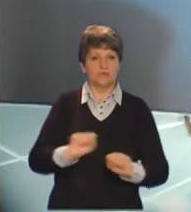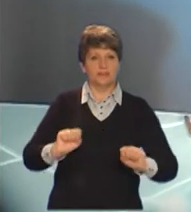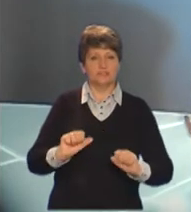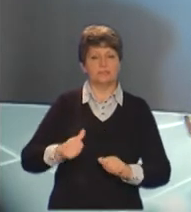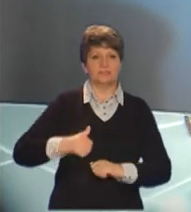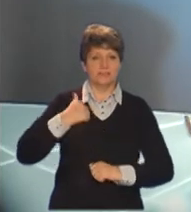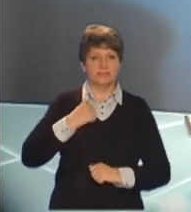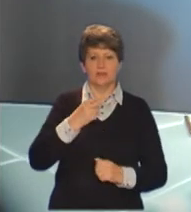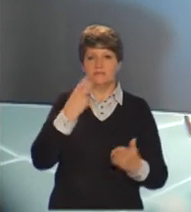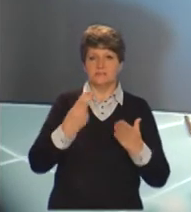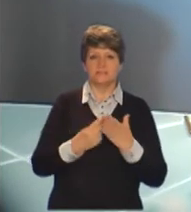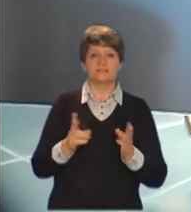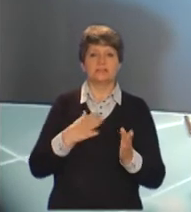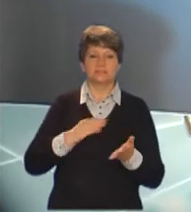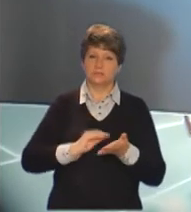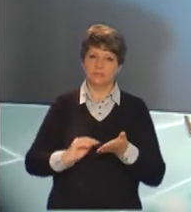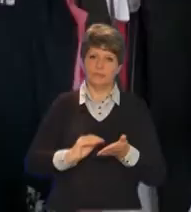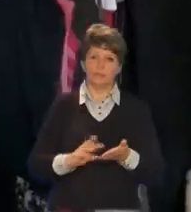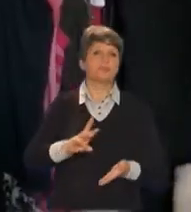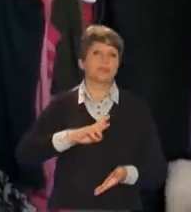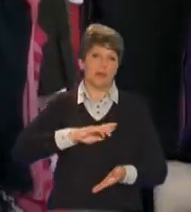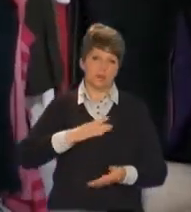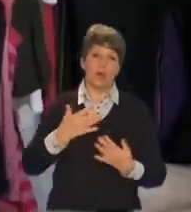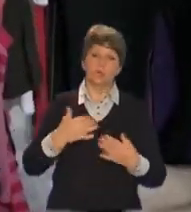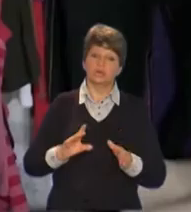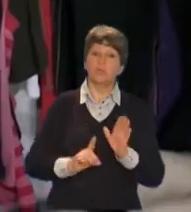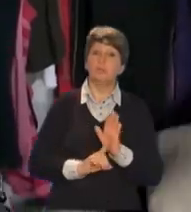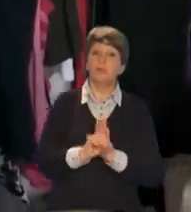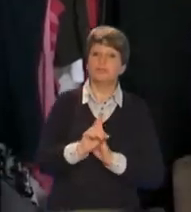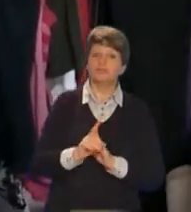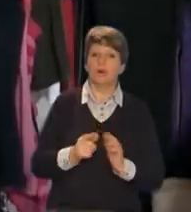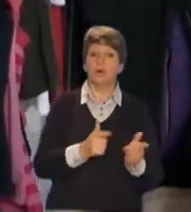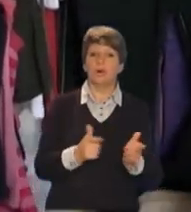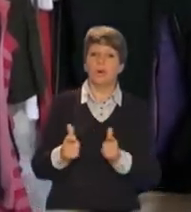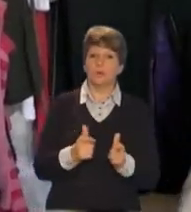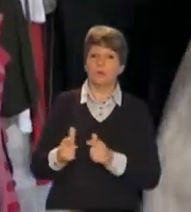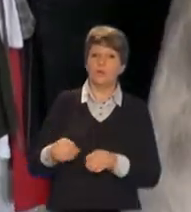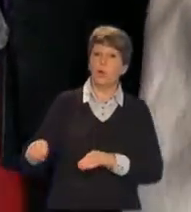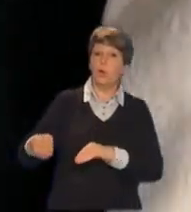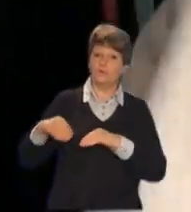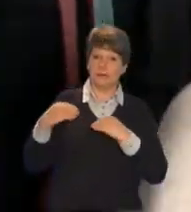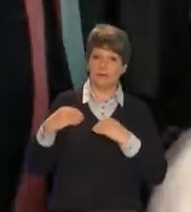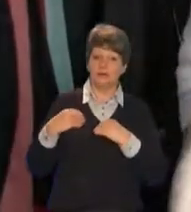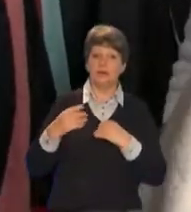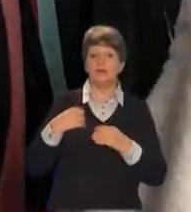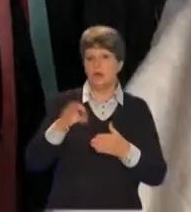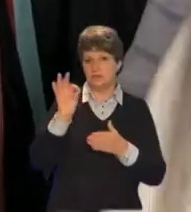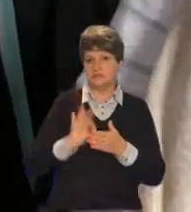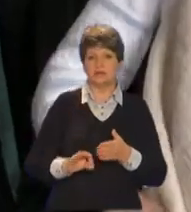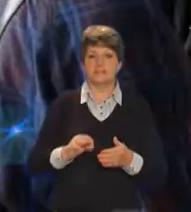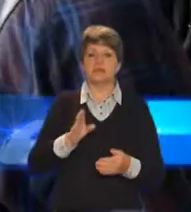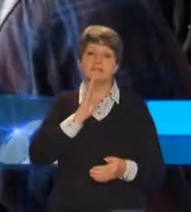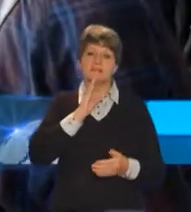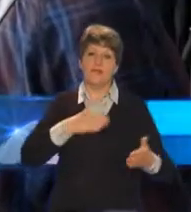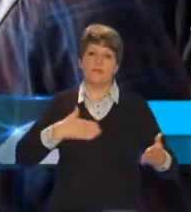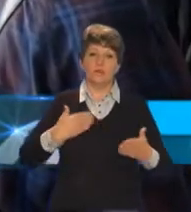відважними волонтерками спілкувалась Яна Лимаренко. Я вже почала готувати оце вже одіяло. Прийшло одіяло, я його відразу